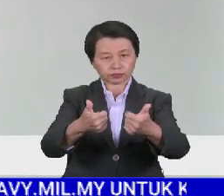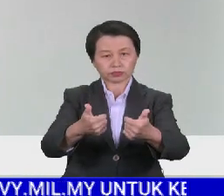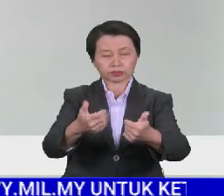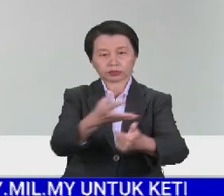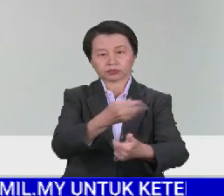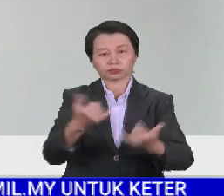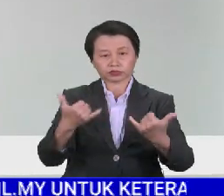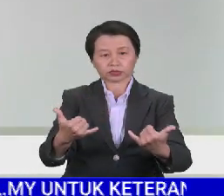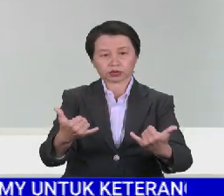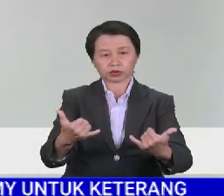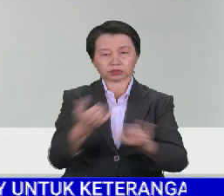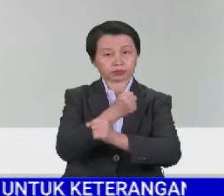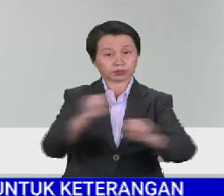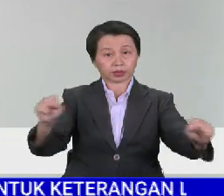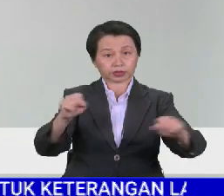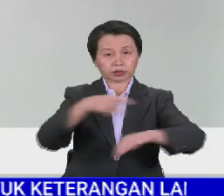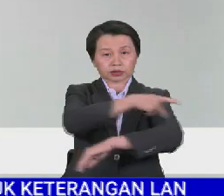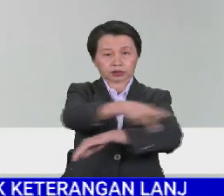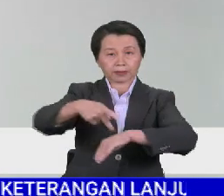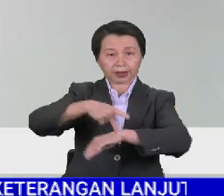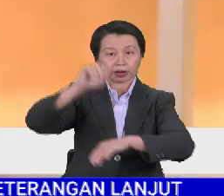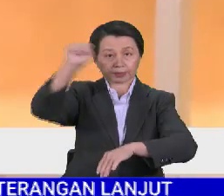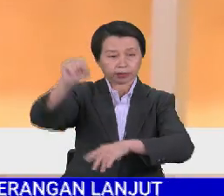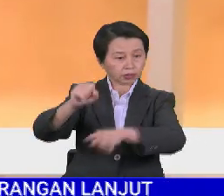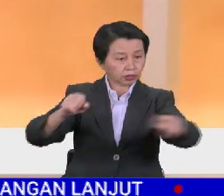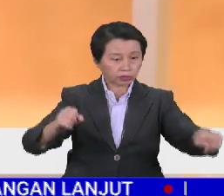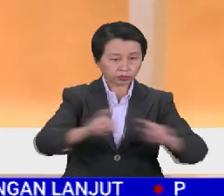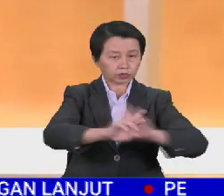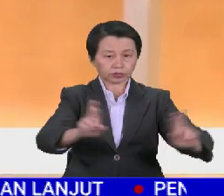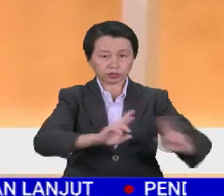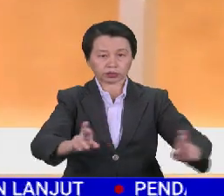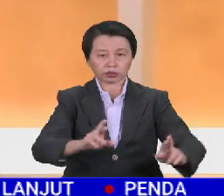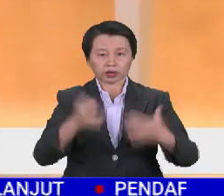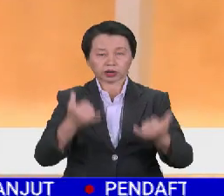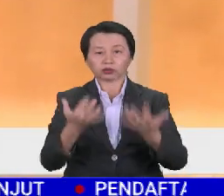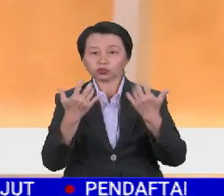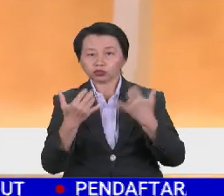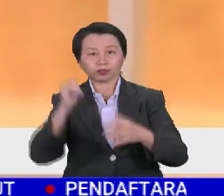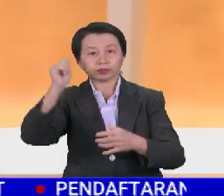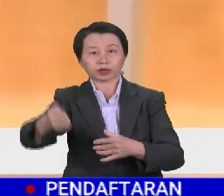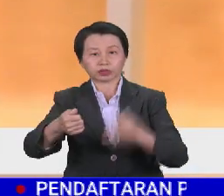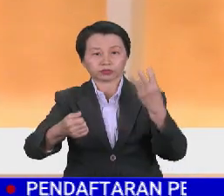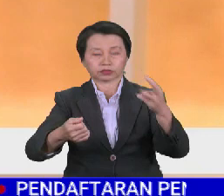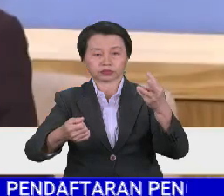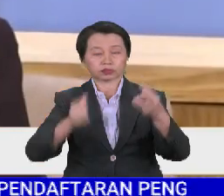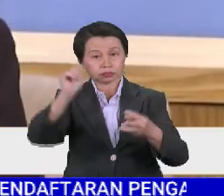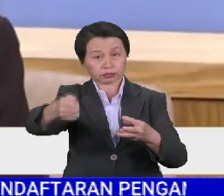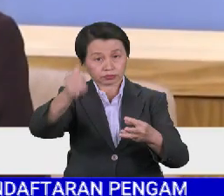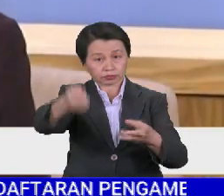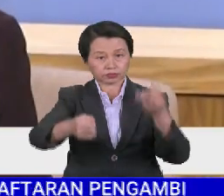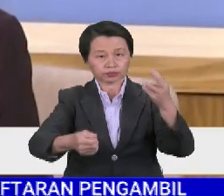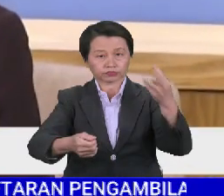sekarang ini pun persiapan di Padang Merdeka itu sedang berlangsung ialah tinggal menunggu acara 16 September nih